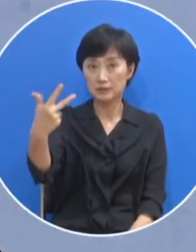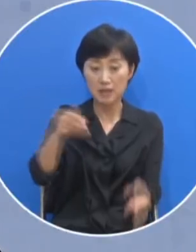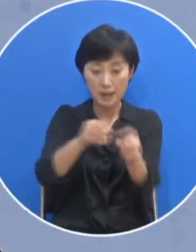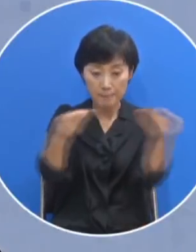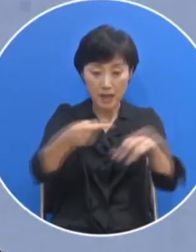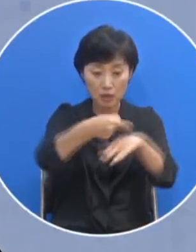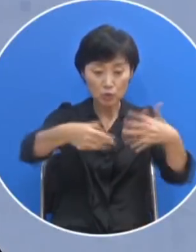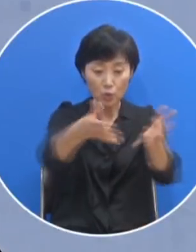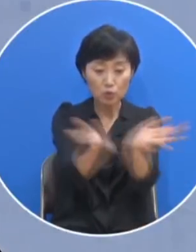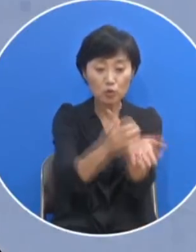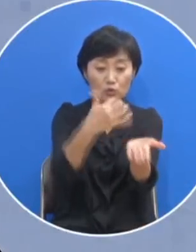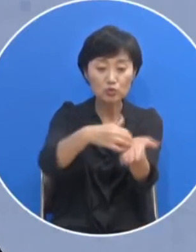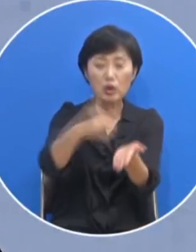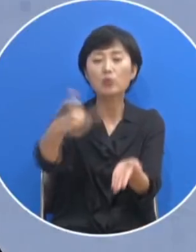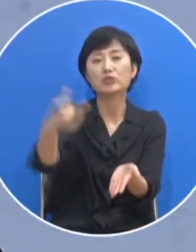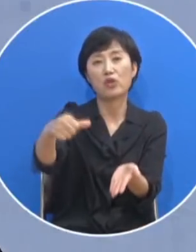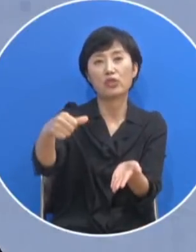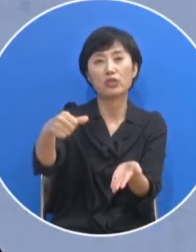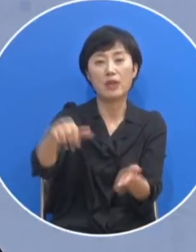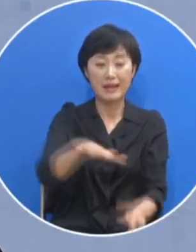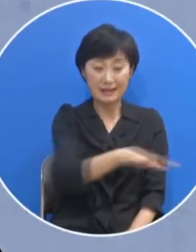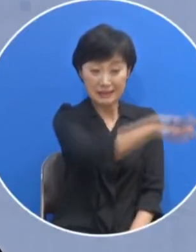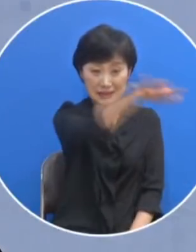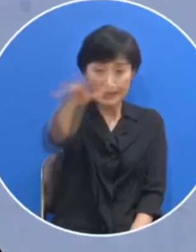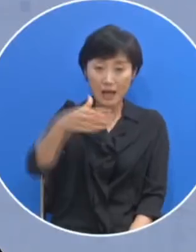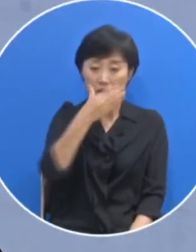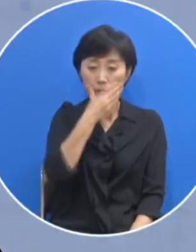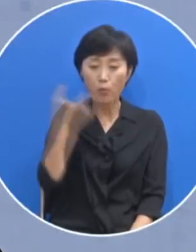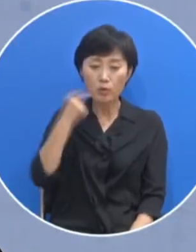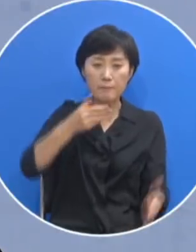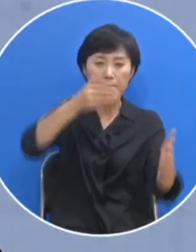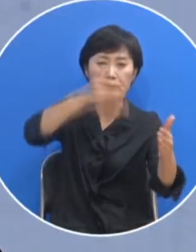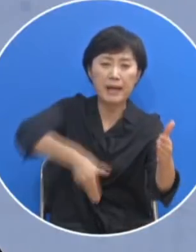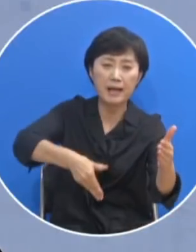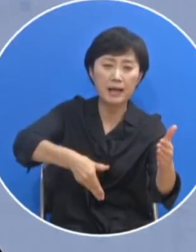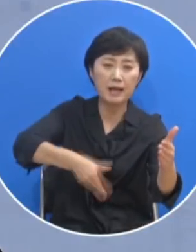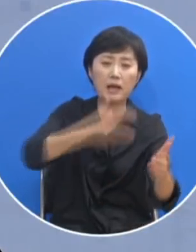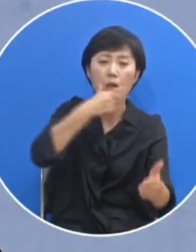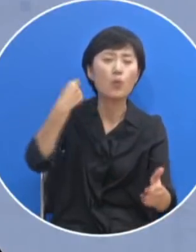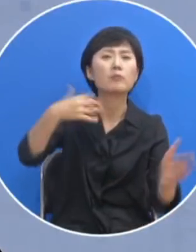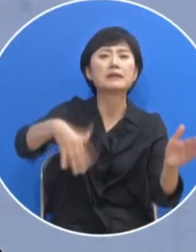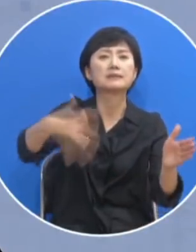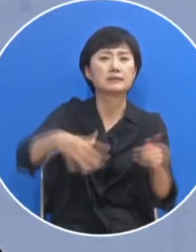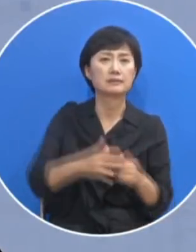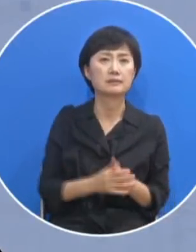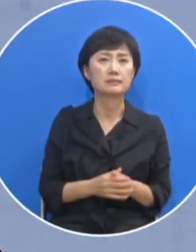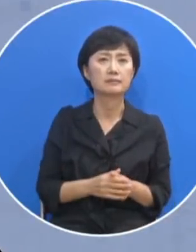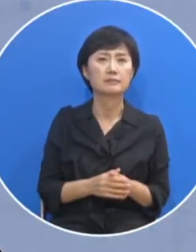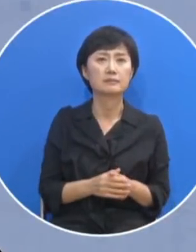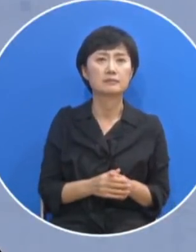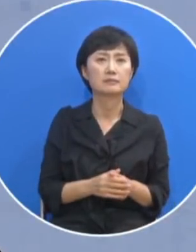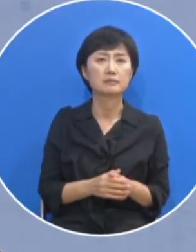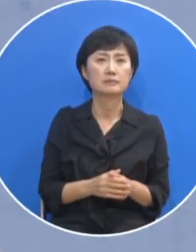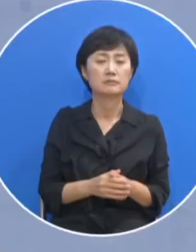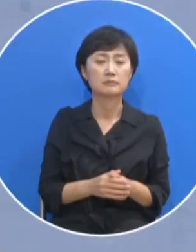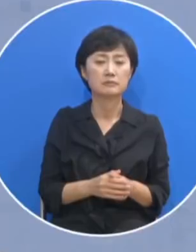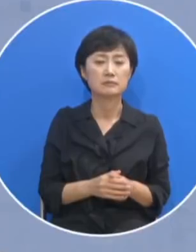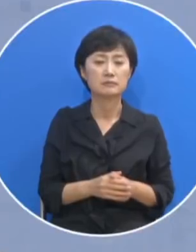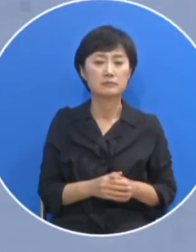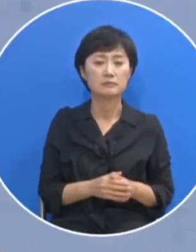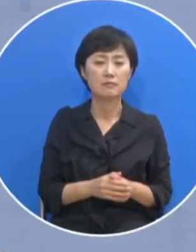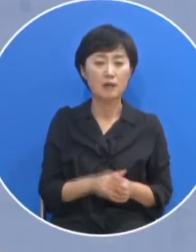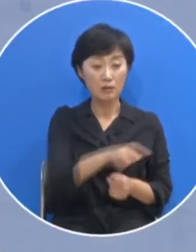other to users 핵심 짜서 파이터 스위퍼 그럼 어떻게 그럼 5 있는지 모르겠어요 좀